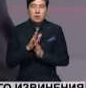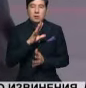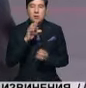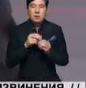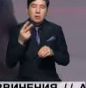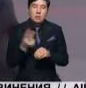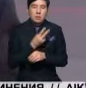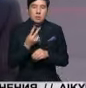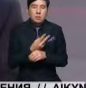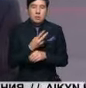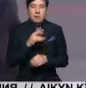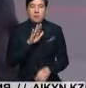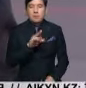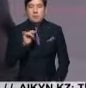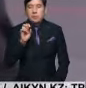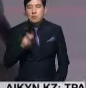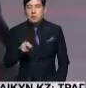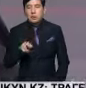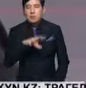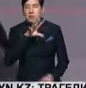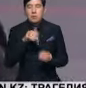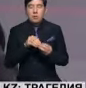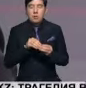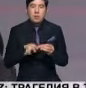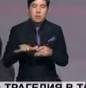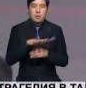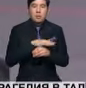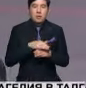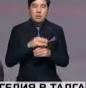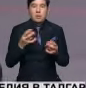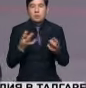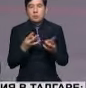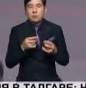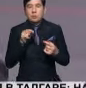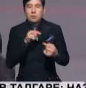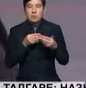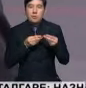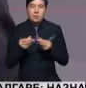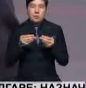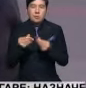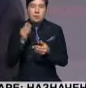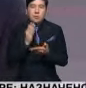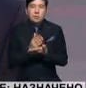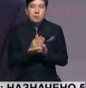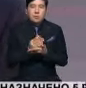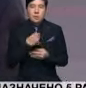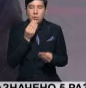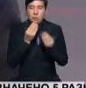удвоению ВВП в целом страны и аграрного сектора, конечно, она напрямую влияет, потому что